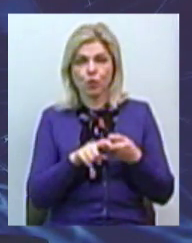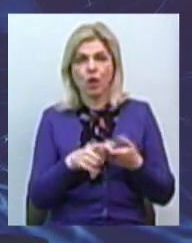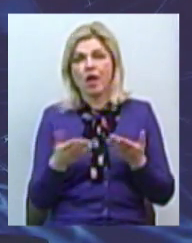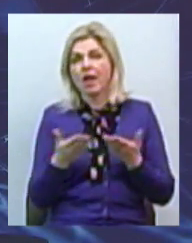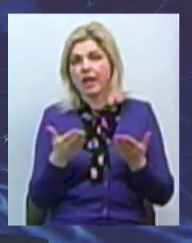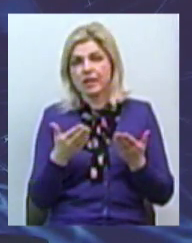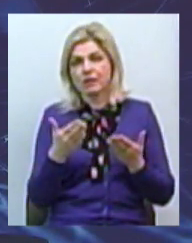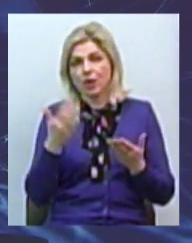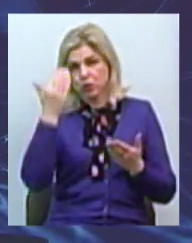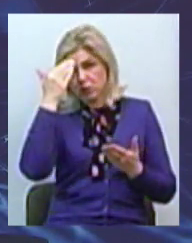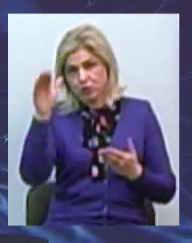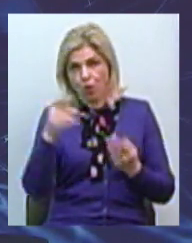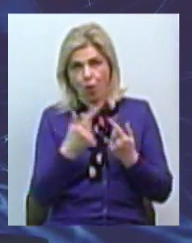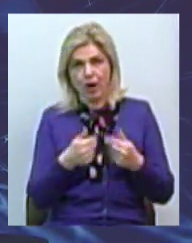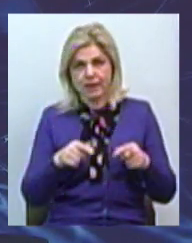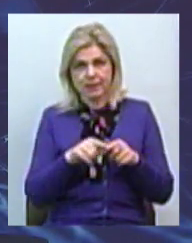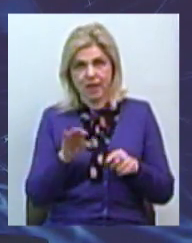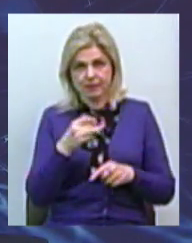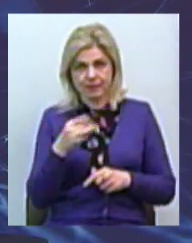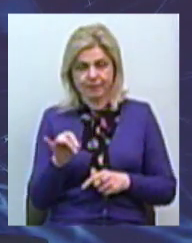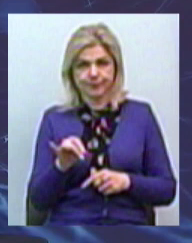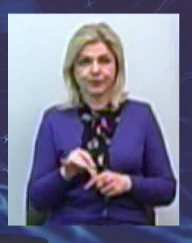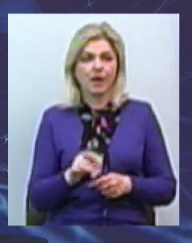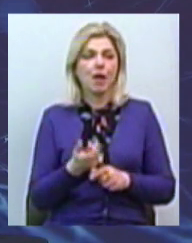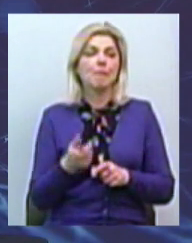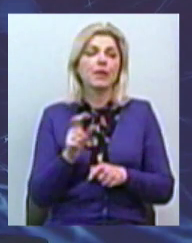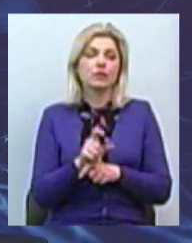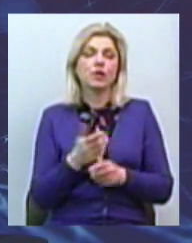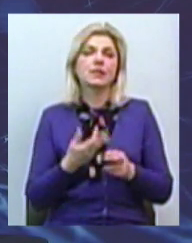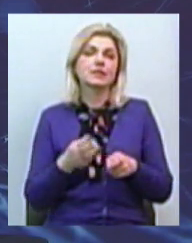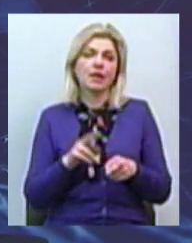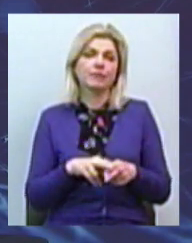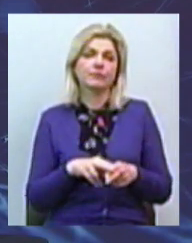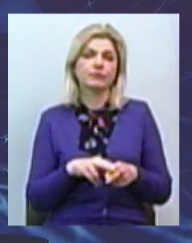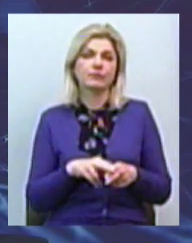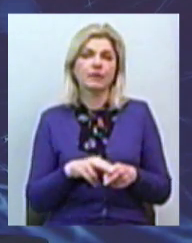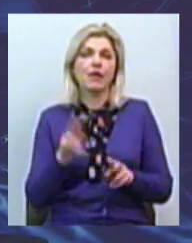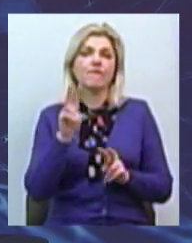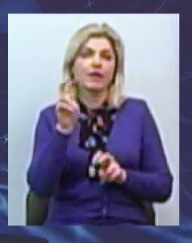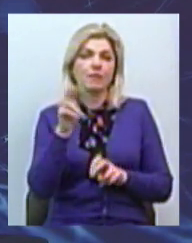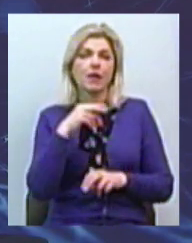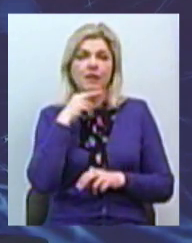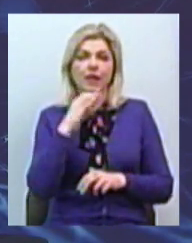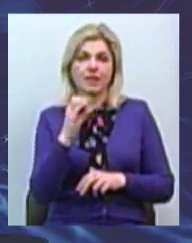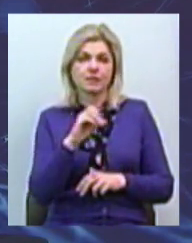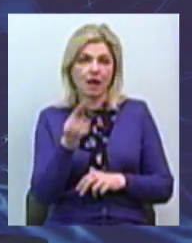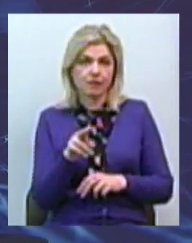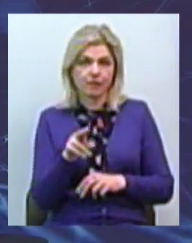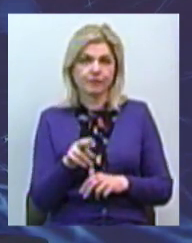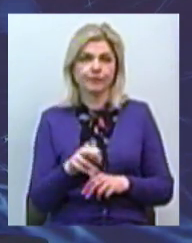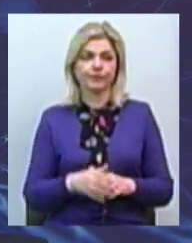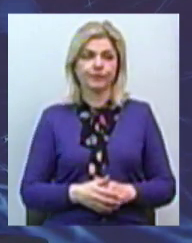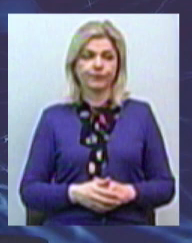сторонніх організацій. Це у більшості випадків це фірма «Дикий сад»,